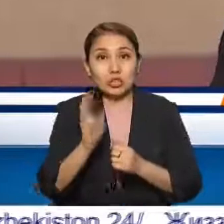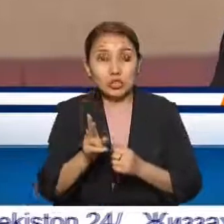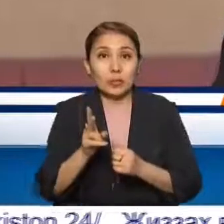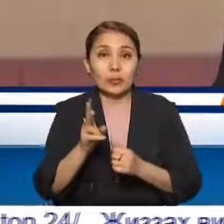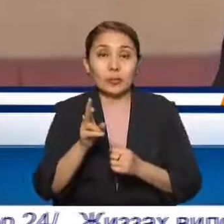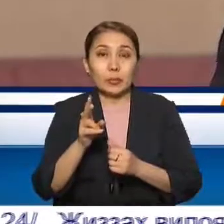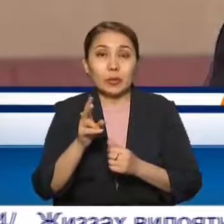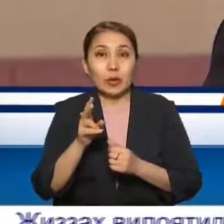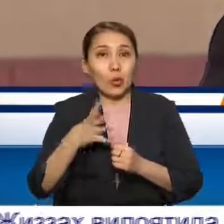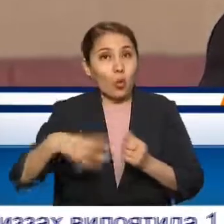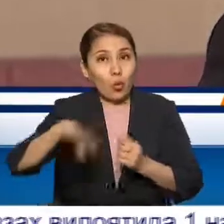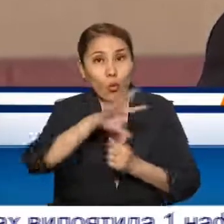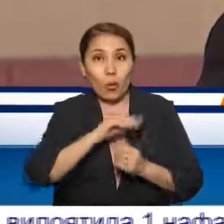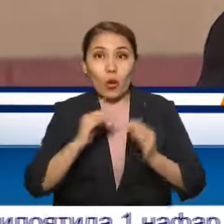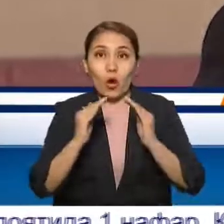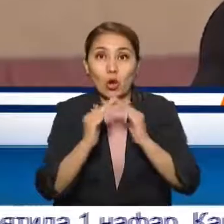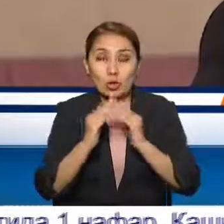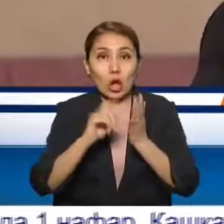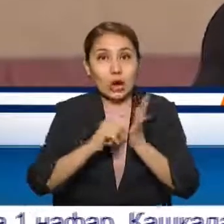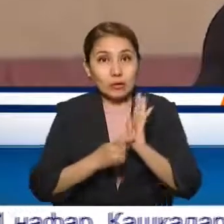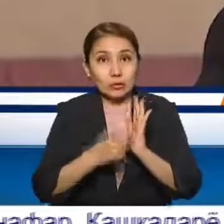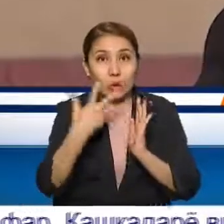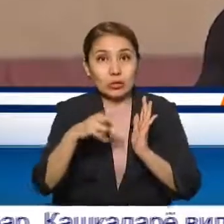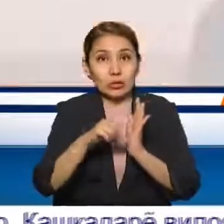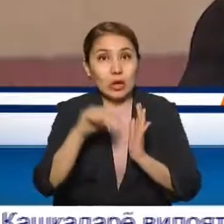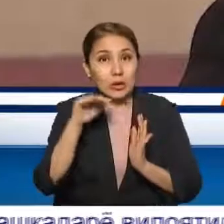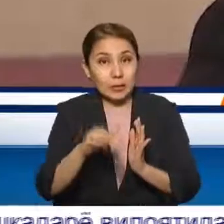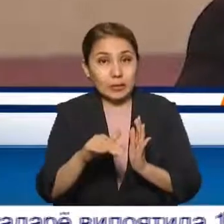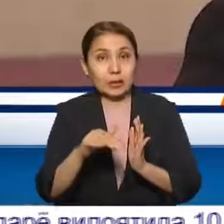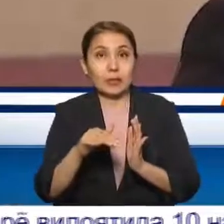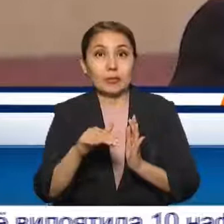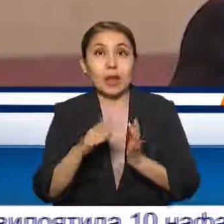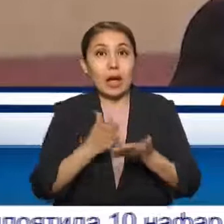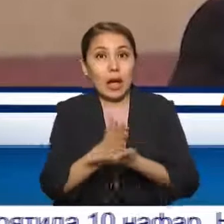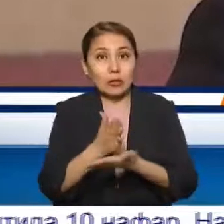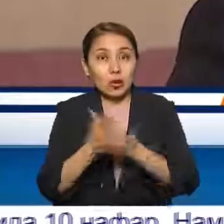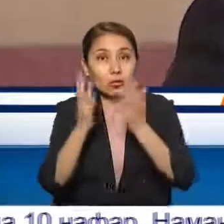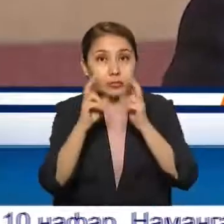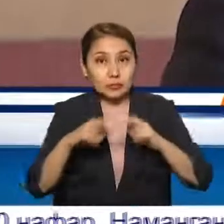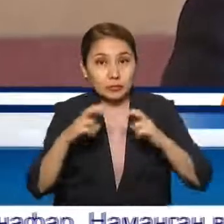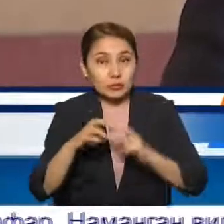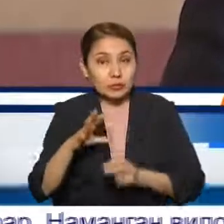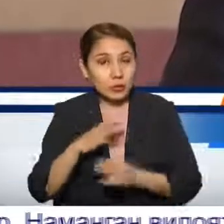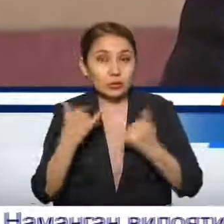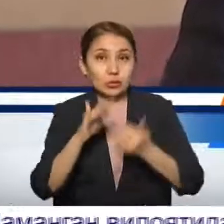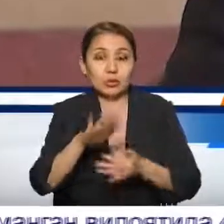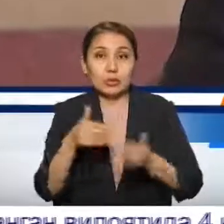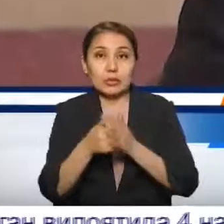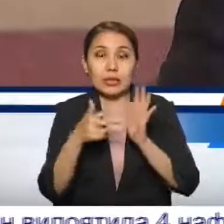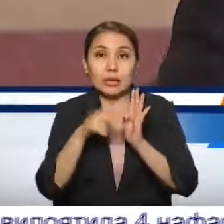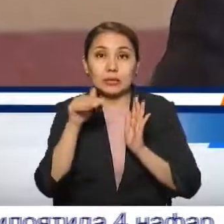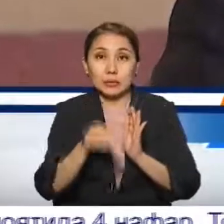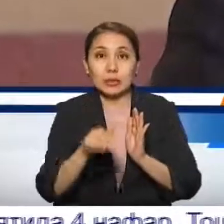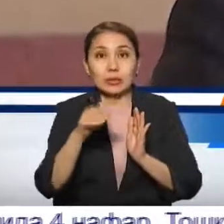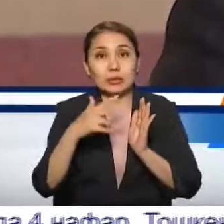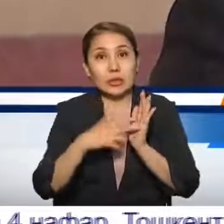hozirgi kunda umumiy xonadonlarimiz soni 36.050 bo'lib, yalpi xatlov ishlari boshlangan. Hozir shu kungacha 8853